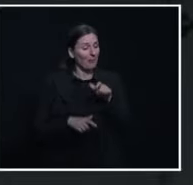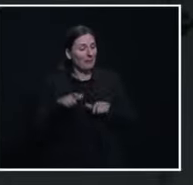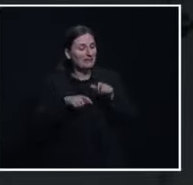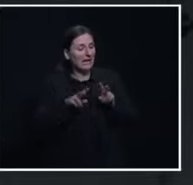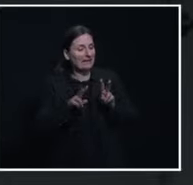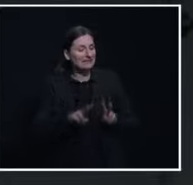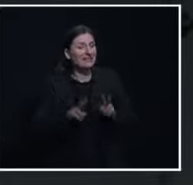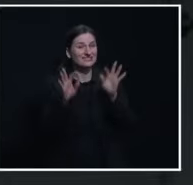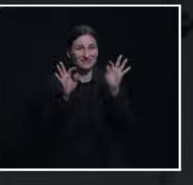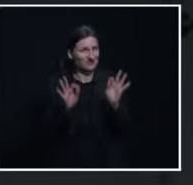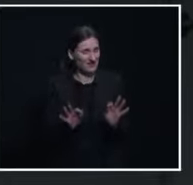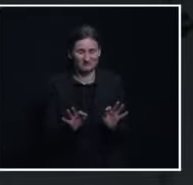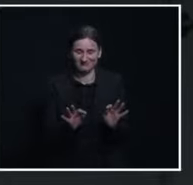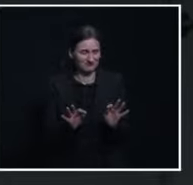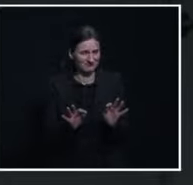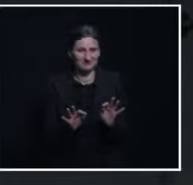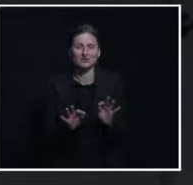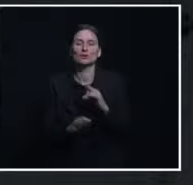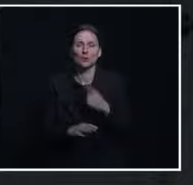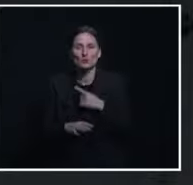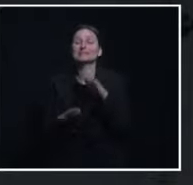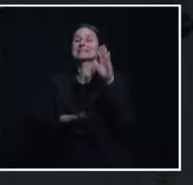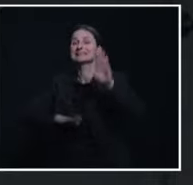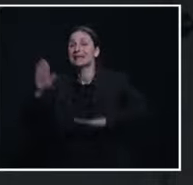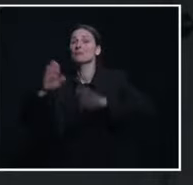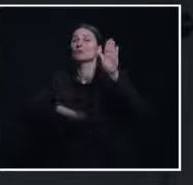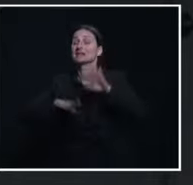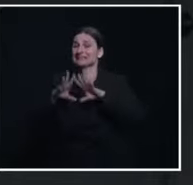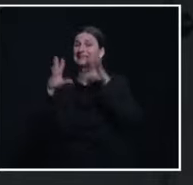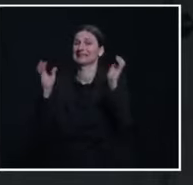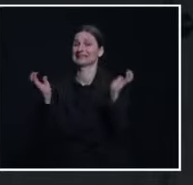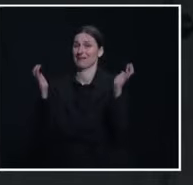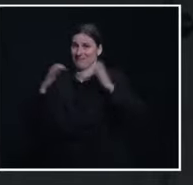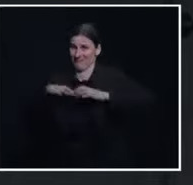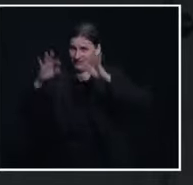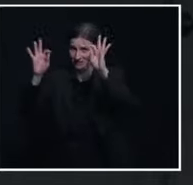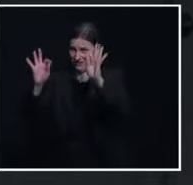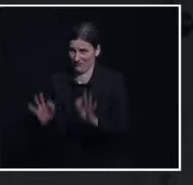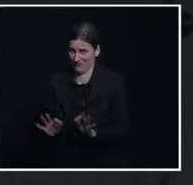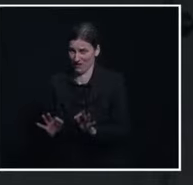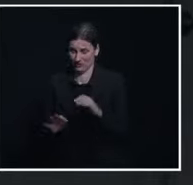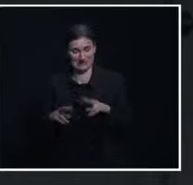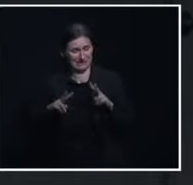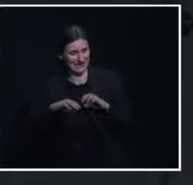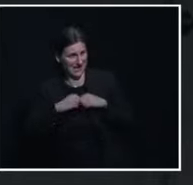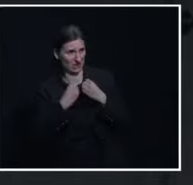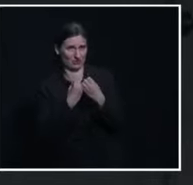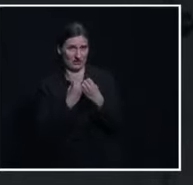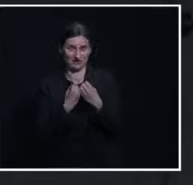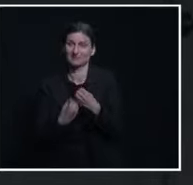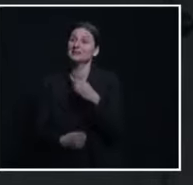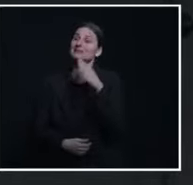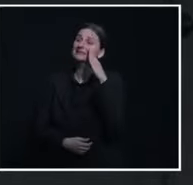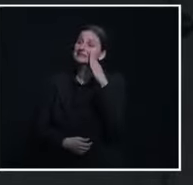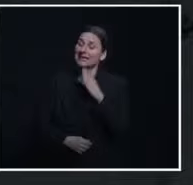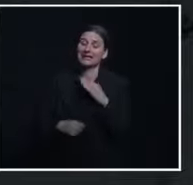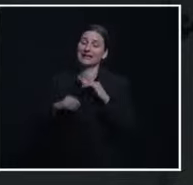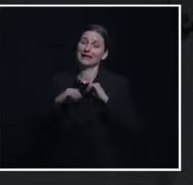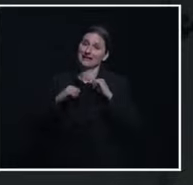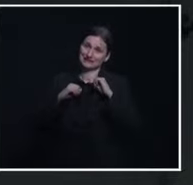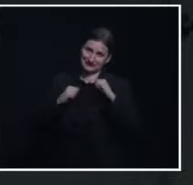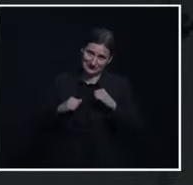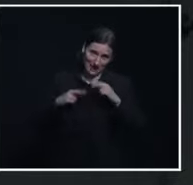Minderheiten in Gefahr, sondern unsere Demokratie und unser Rechtsstaat. Und meine sehr geehrten Damen und